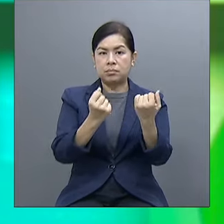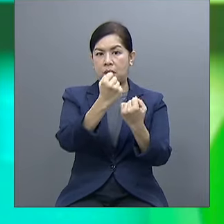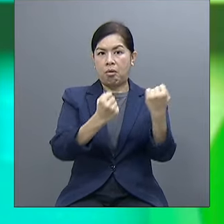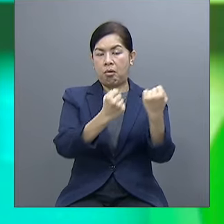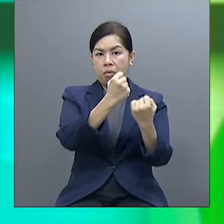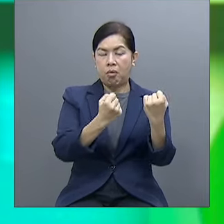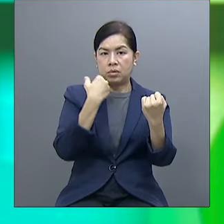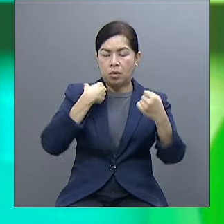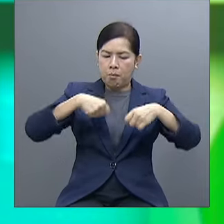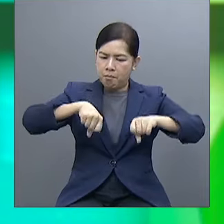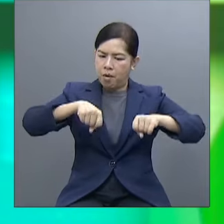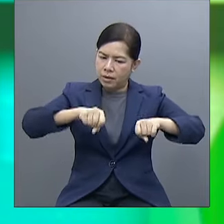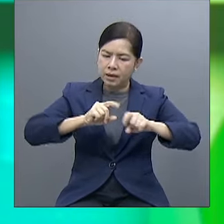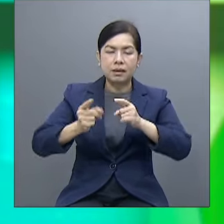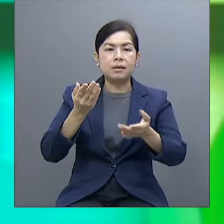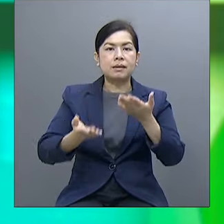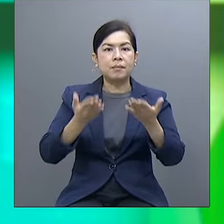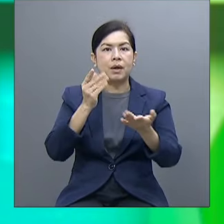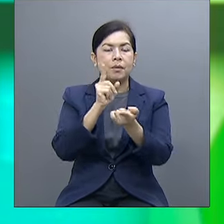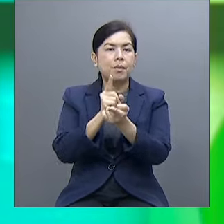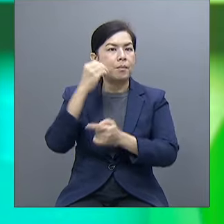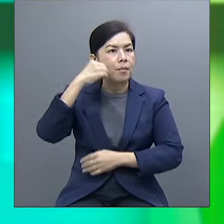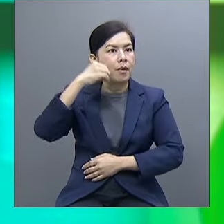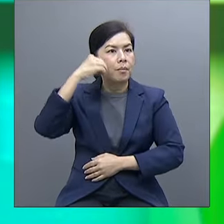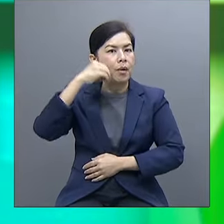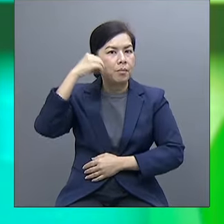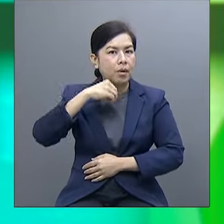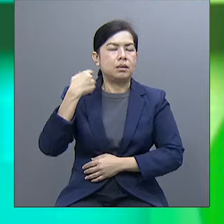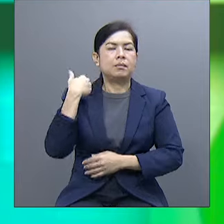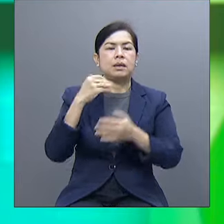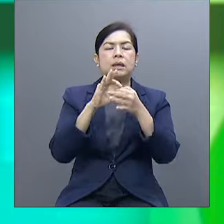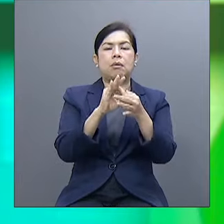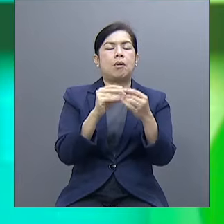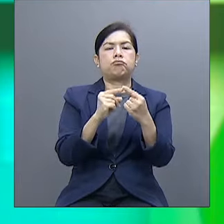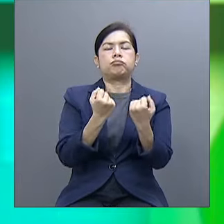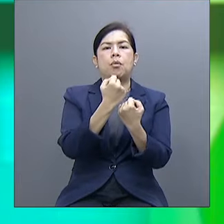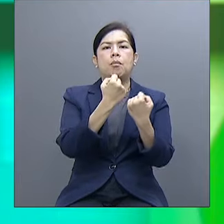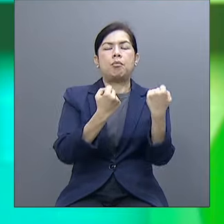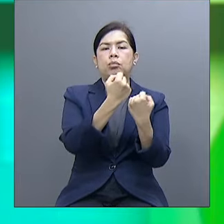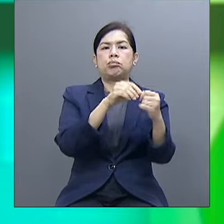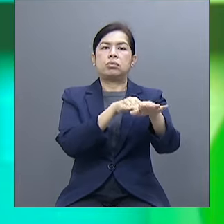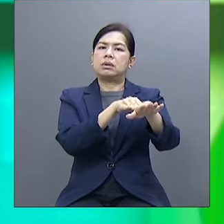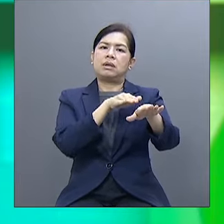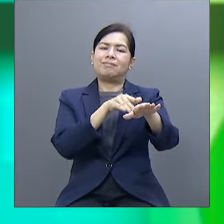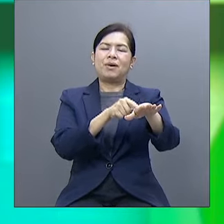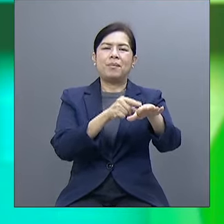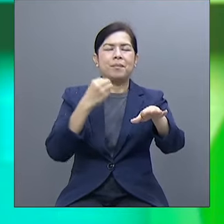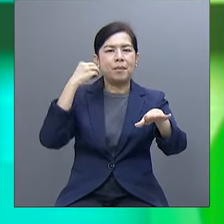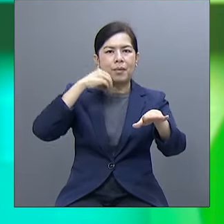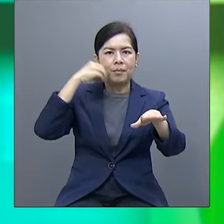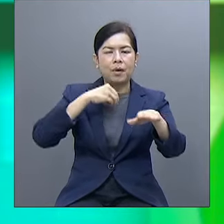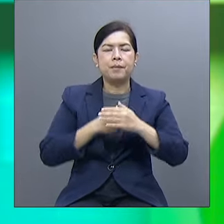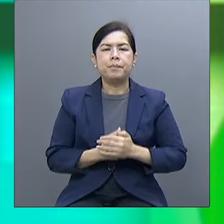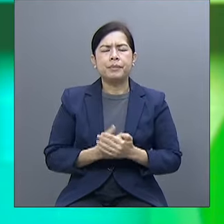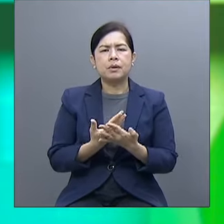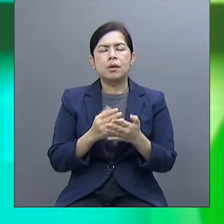ะเป็นเรื่องที่ชินตาแต่ก็ต้องบอกว่ามันก็เกิดการจราจรที่ค่อนข้างคับข้างพอสมควรในช่วงเวลาไพร์มไทม์คำถามคือแล้วความปลอดภัยใน